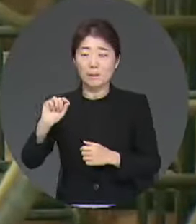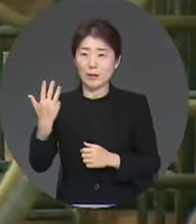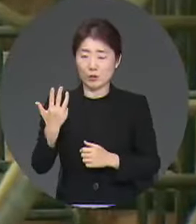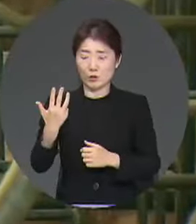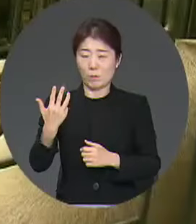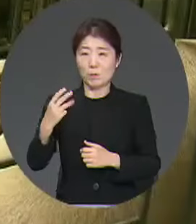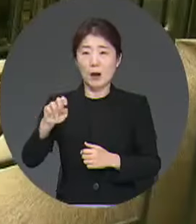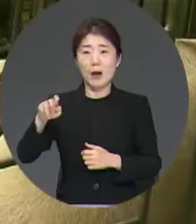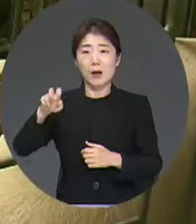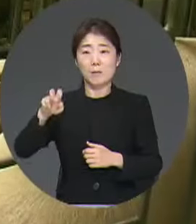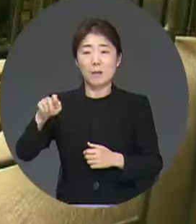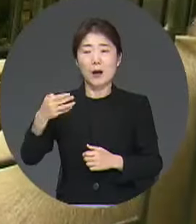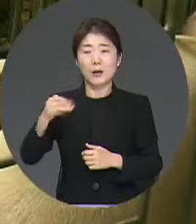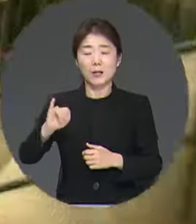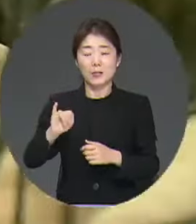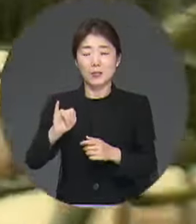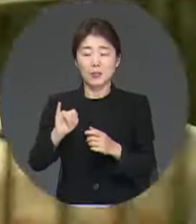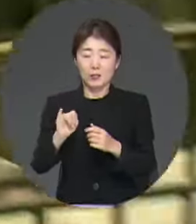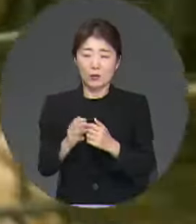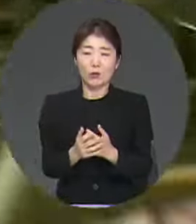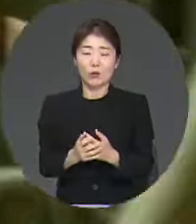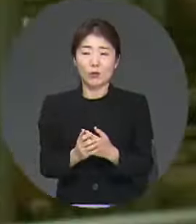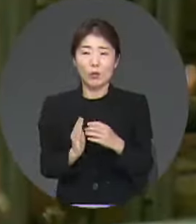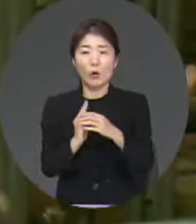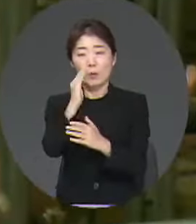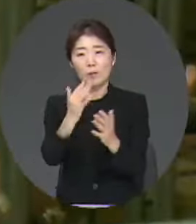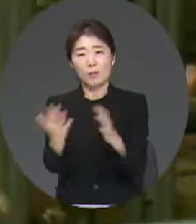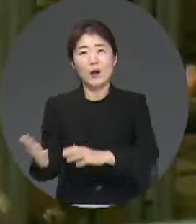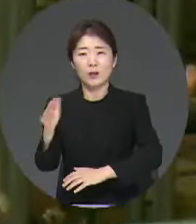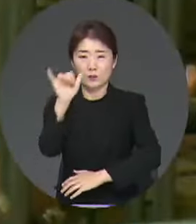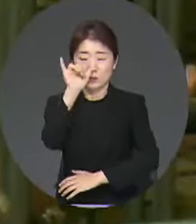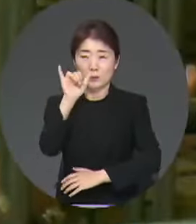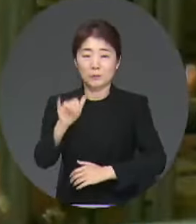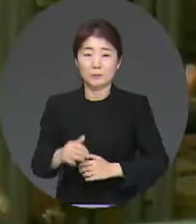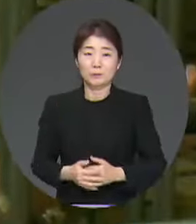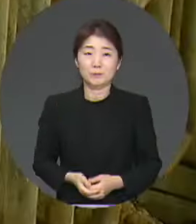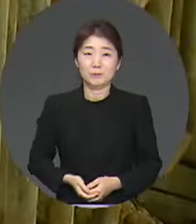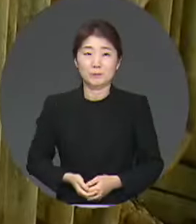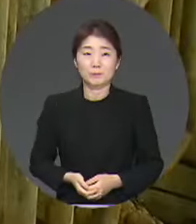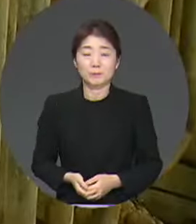18,000마리 넘게 폐사한 것으로 집계됐습니다. MBC 뉴스 이재경입니다.